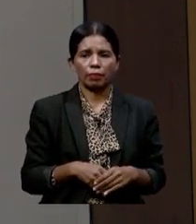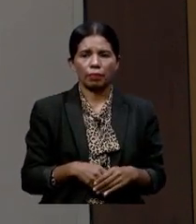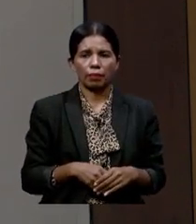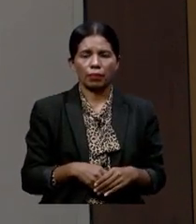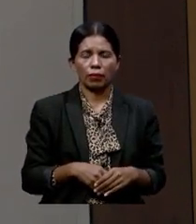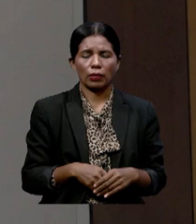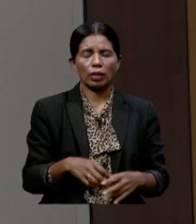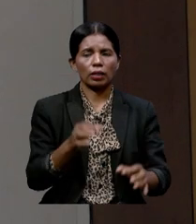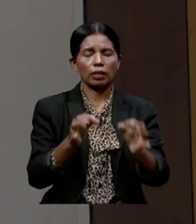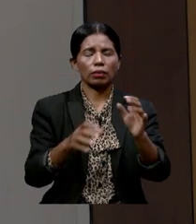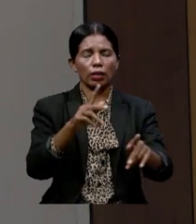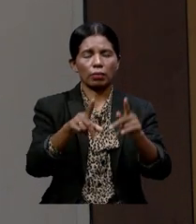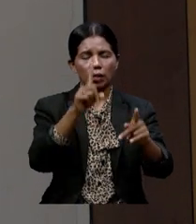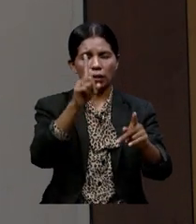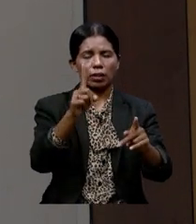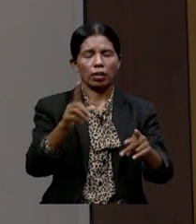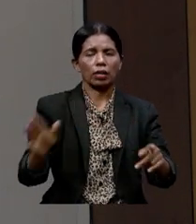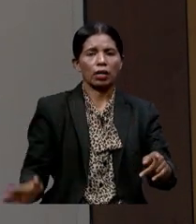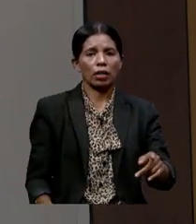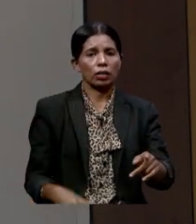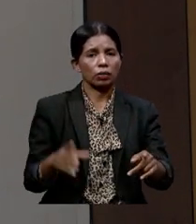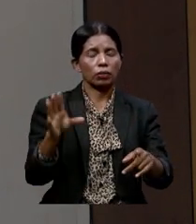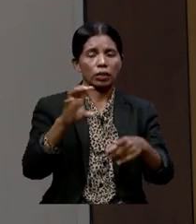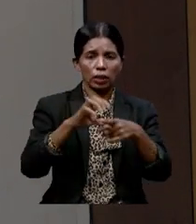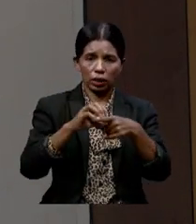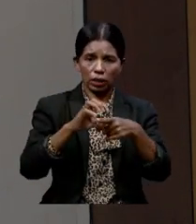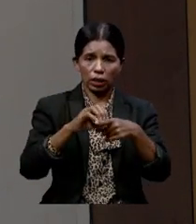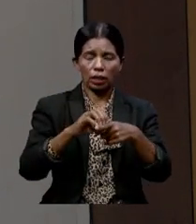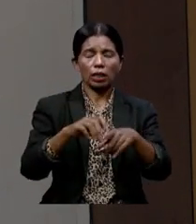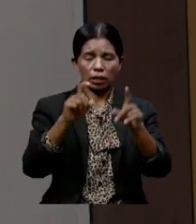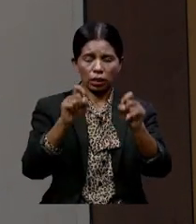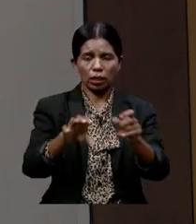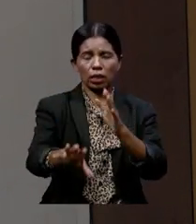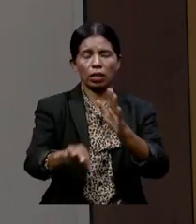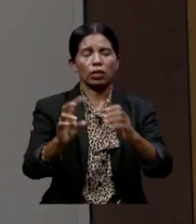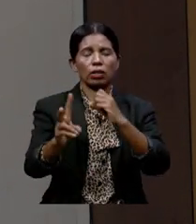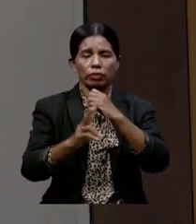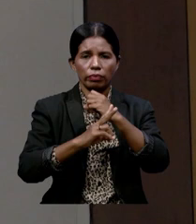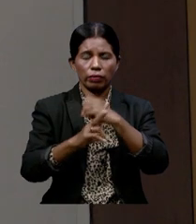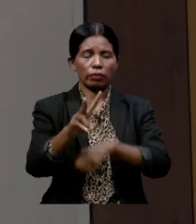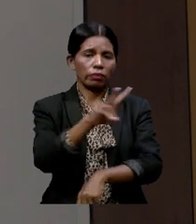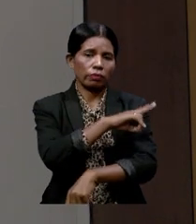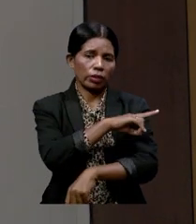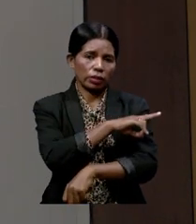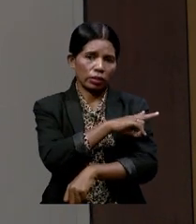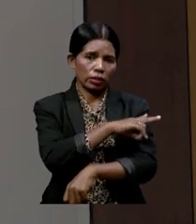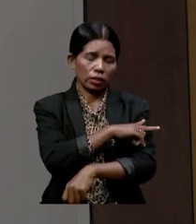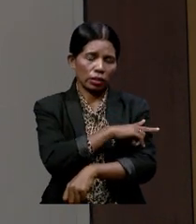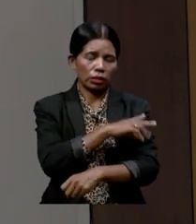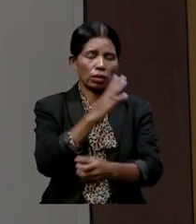se ema ida asu tata nia tenke hetan vacina saun atu prevene nia